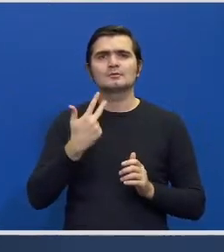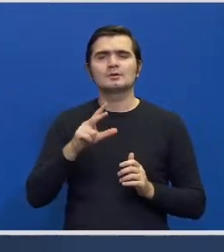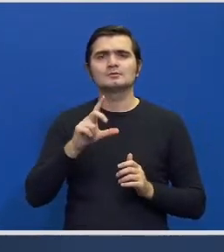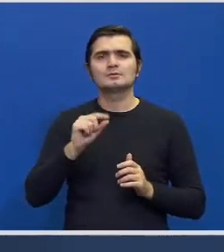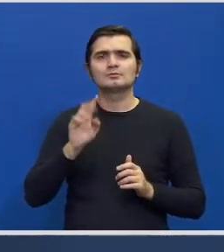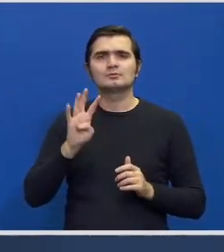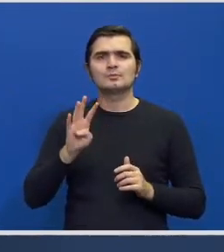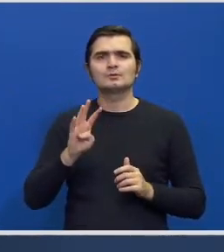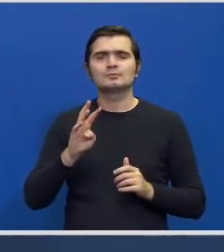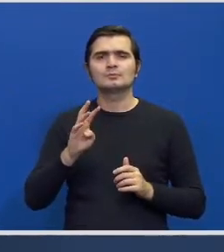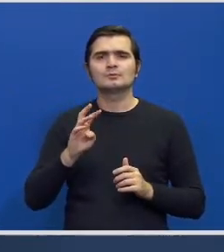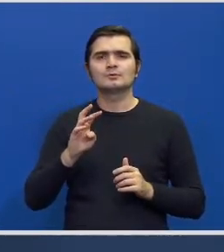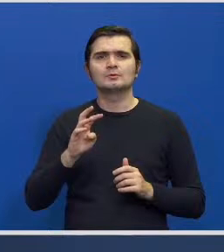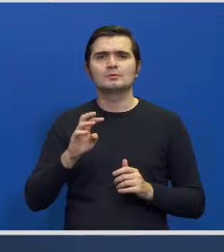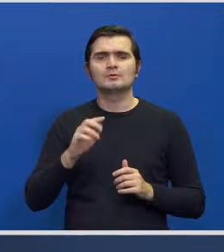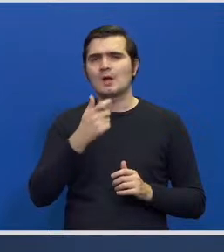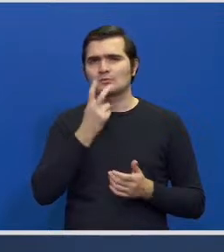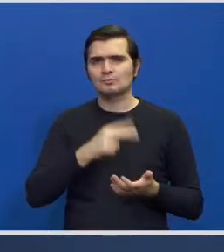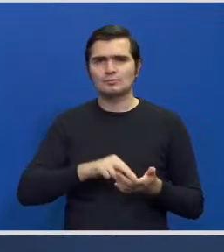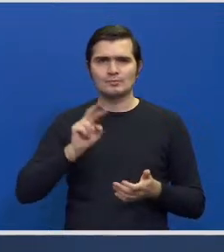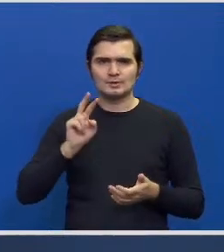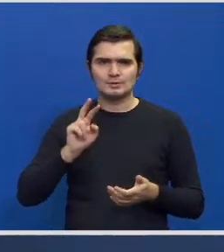legea